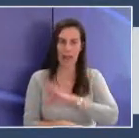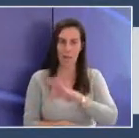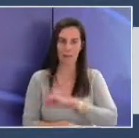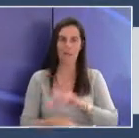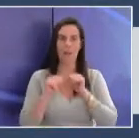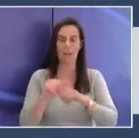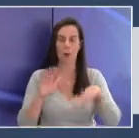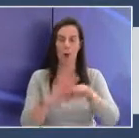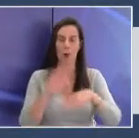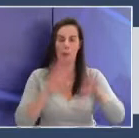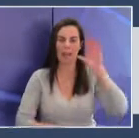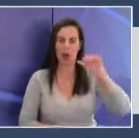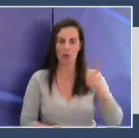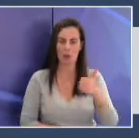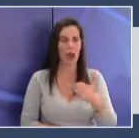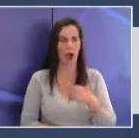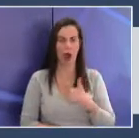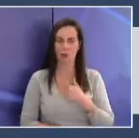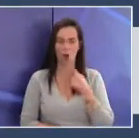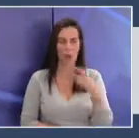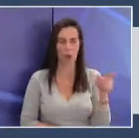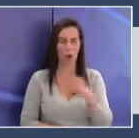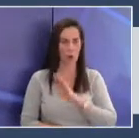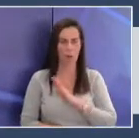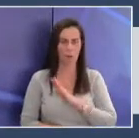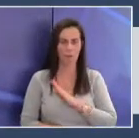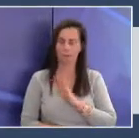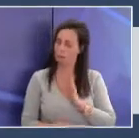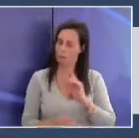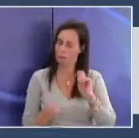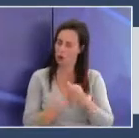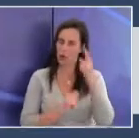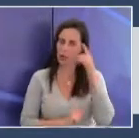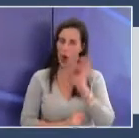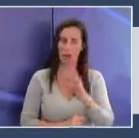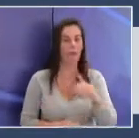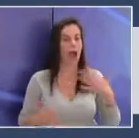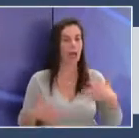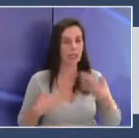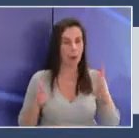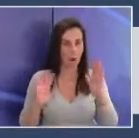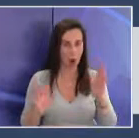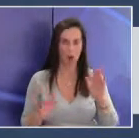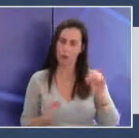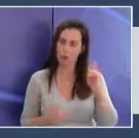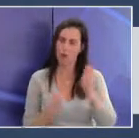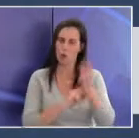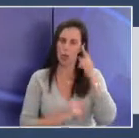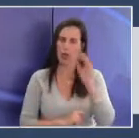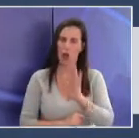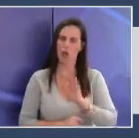ותמכו בחוק בקריאה ראשונה, אנחנו קראנו להם כאן לחזור בהם, ואני שמח מאוד שהם חזרו